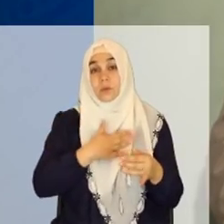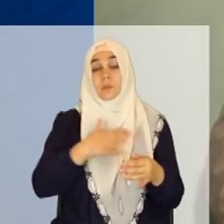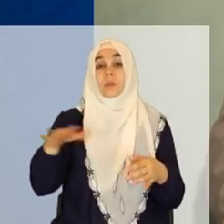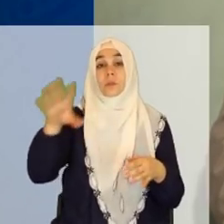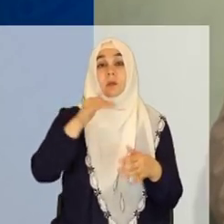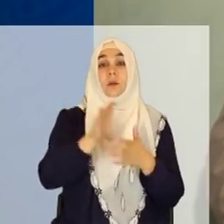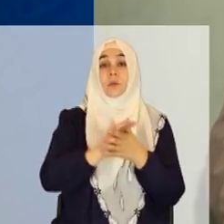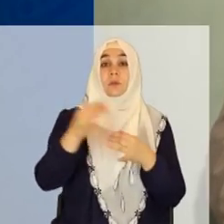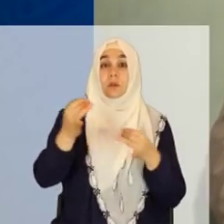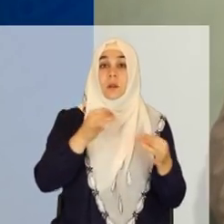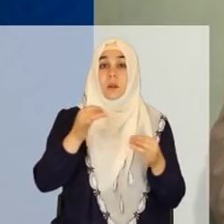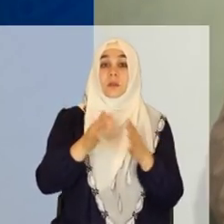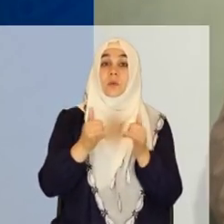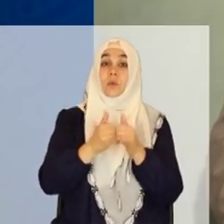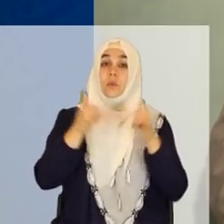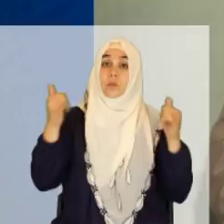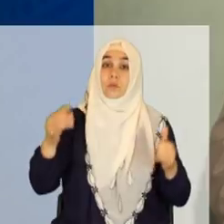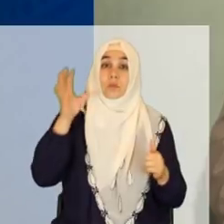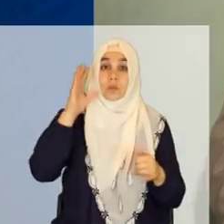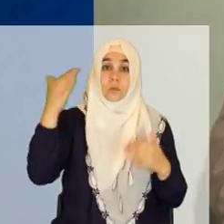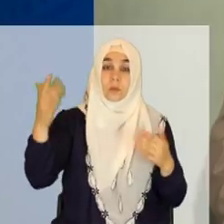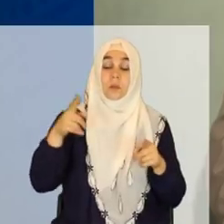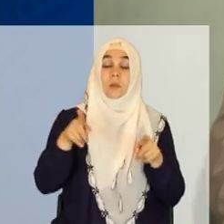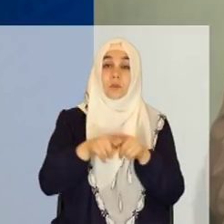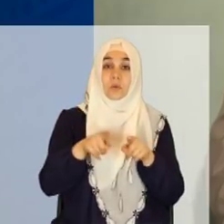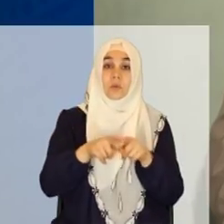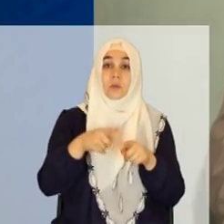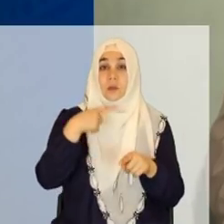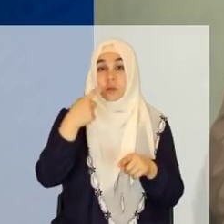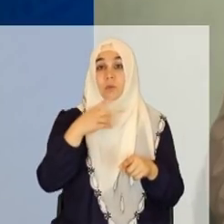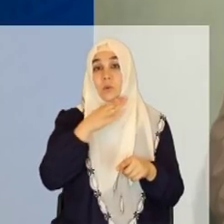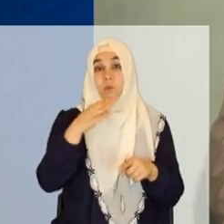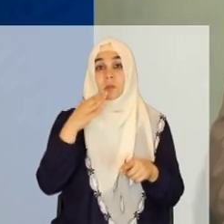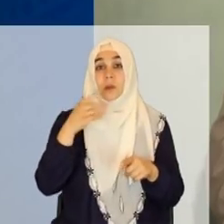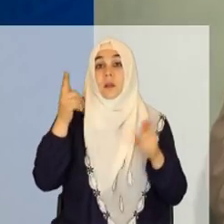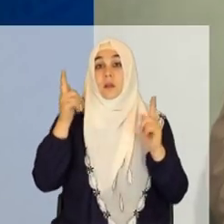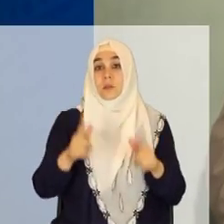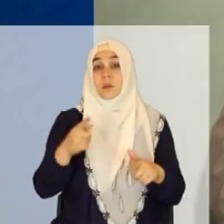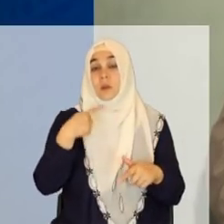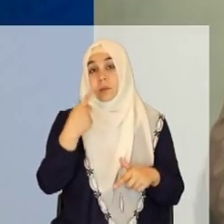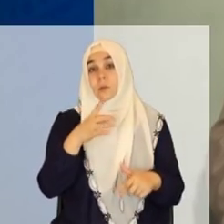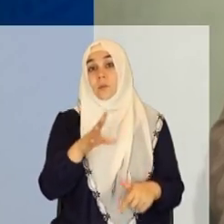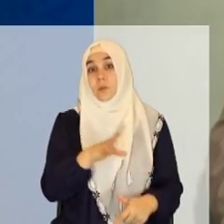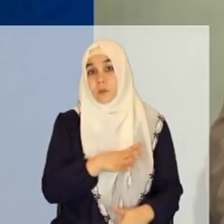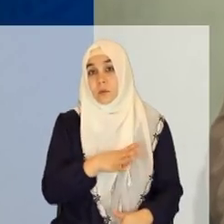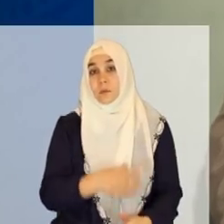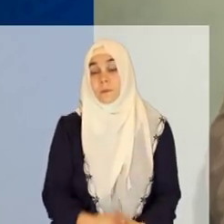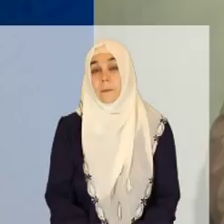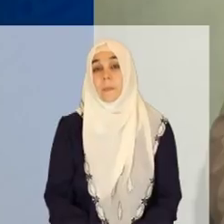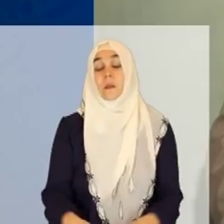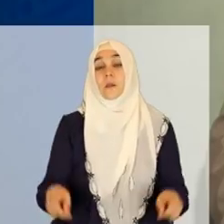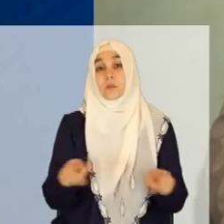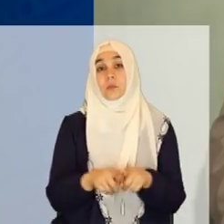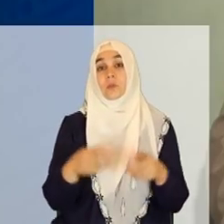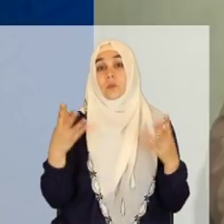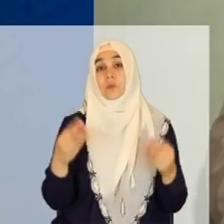mana shu hamkorligimizni kengaytirishimiz kerak kabi demak ko'pchilikni rozi qiladigan gaplarni gapirdi. Shuning uchun